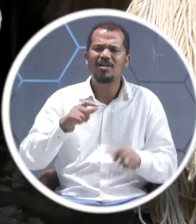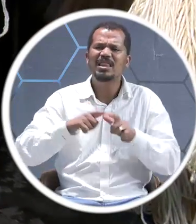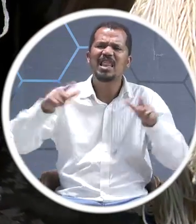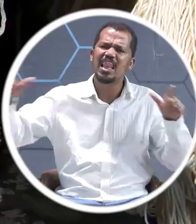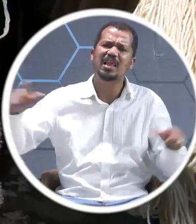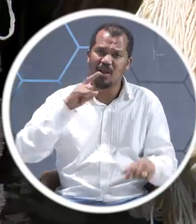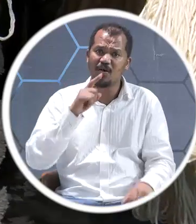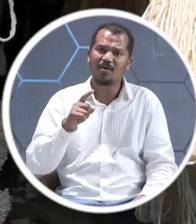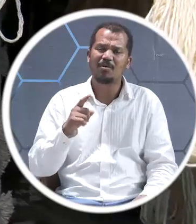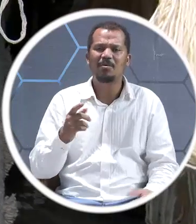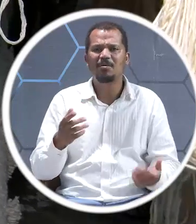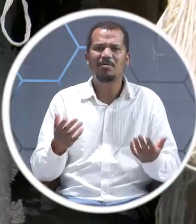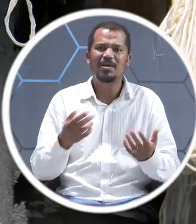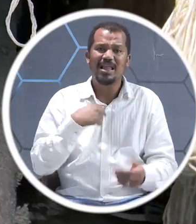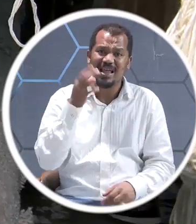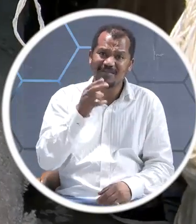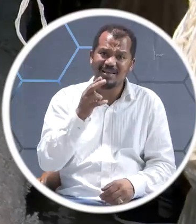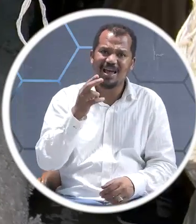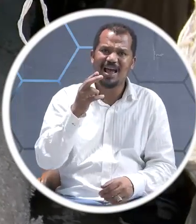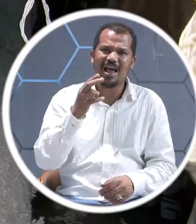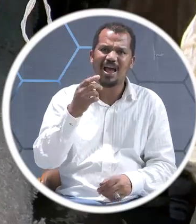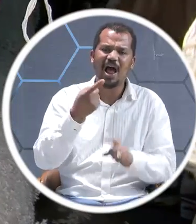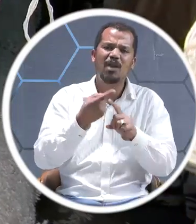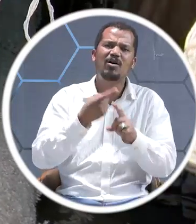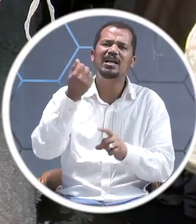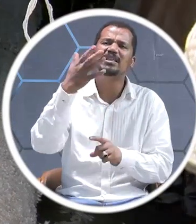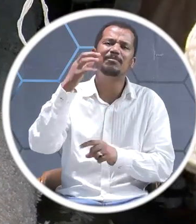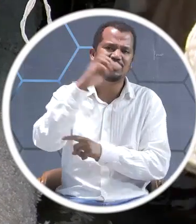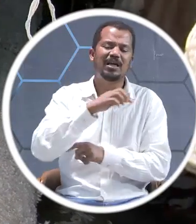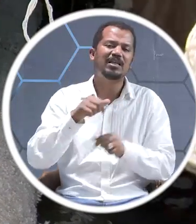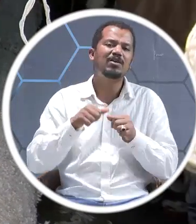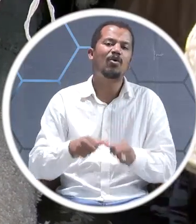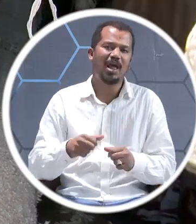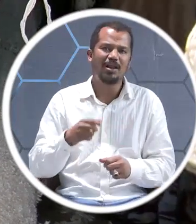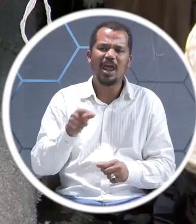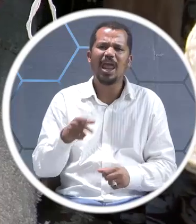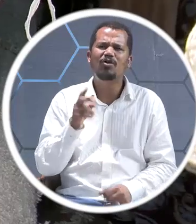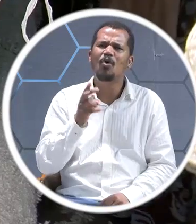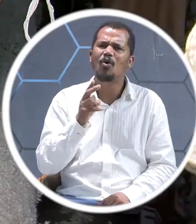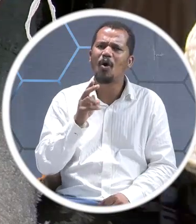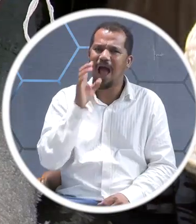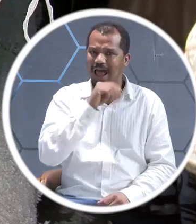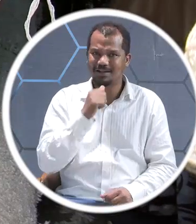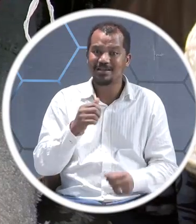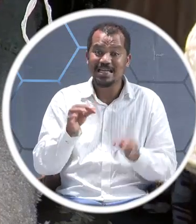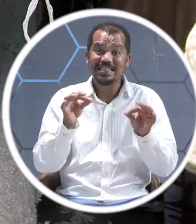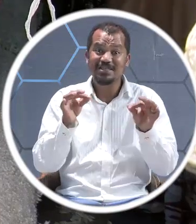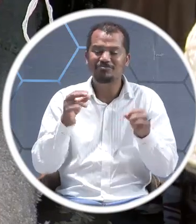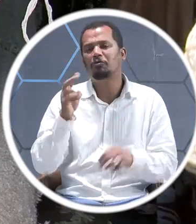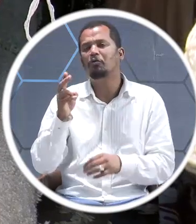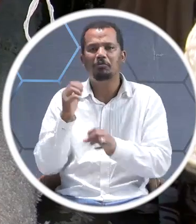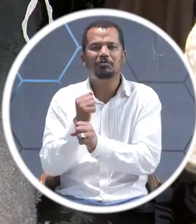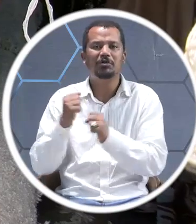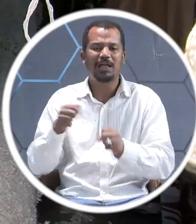ደግሞ በጣም ትልቅ ነው። እንዲ በታፈጠን ወርት 15 ቀን ይፈጅብናል። ይሄኛው በጣም እንትን ይላል፣ ተሎ አይቆረጥም። ስሱ ምንጣፍ ነው